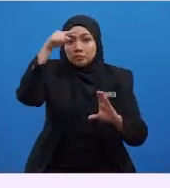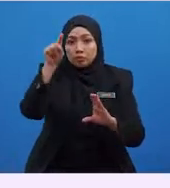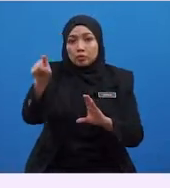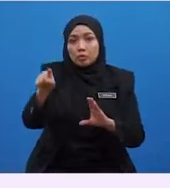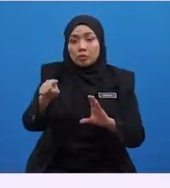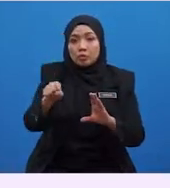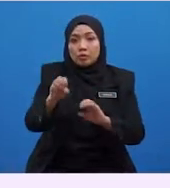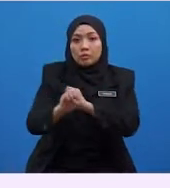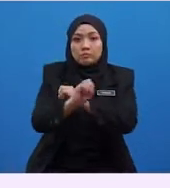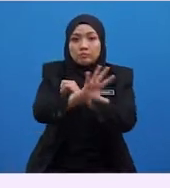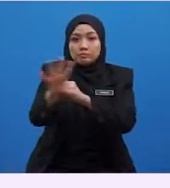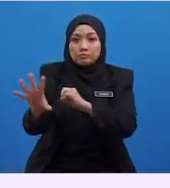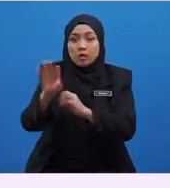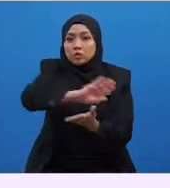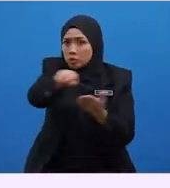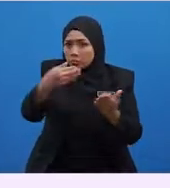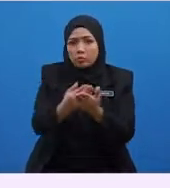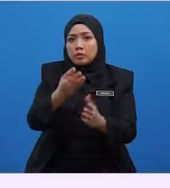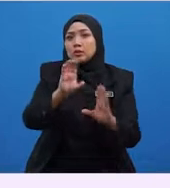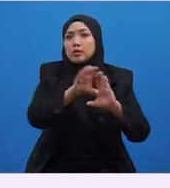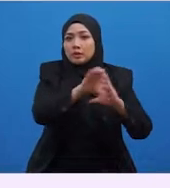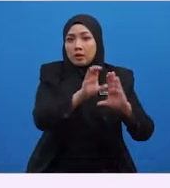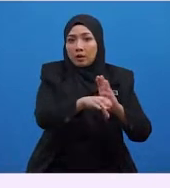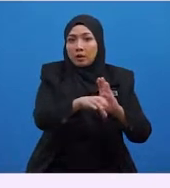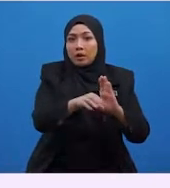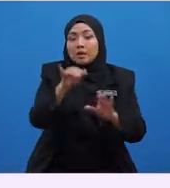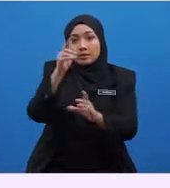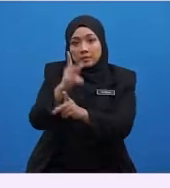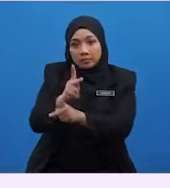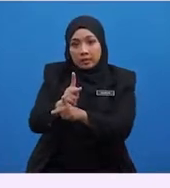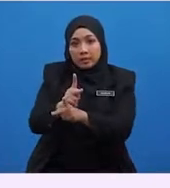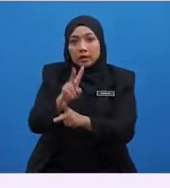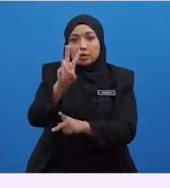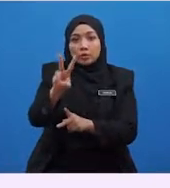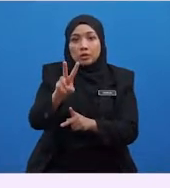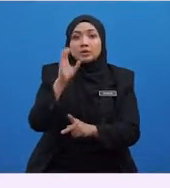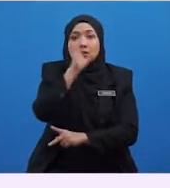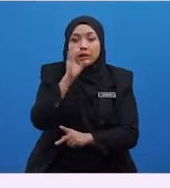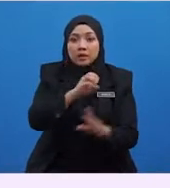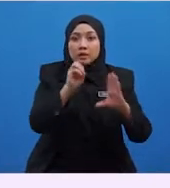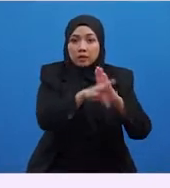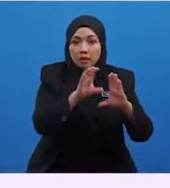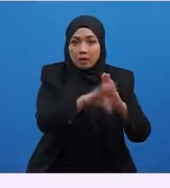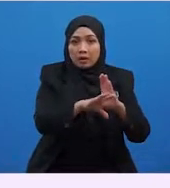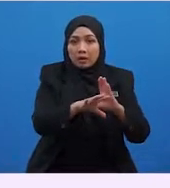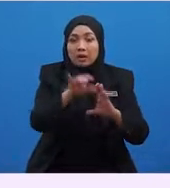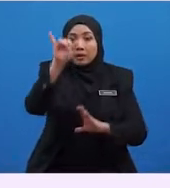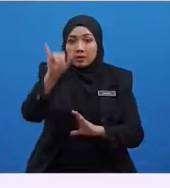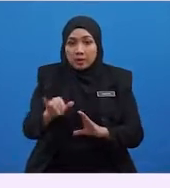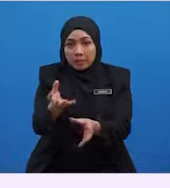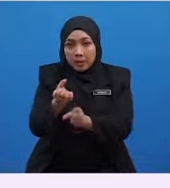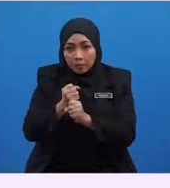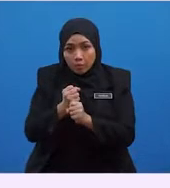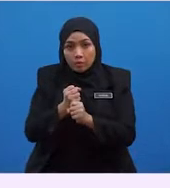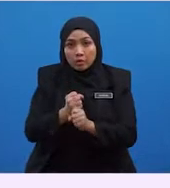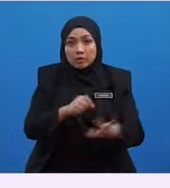disimpan. Kedua, mencari data tertentu yang dikehendaki. Ketiga, memanipulasi data